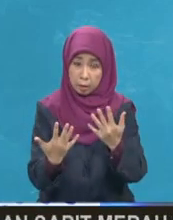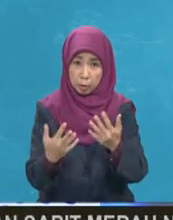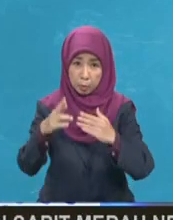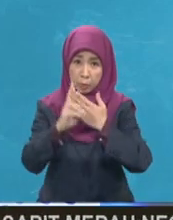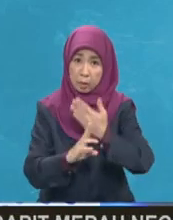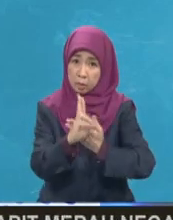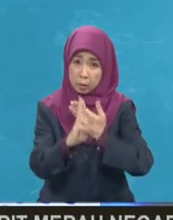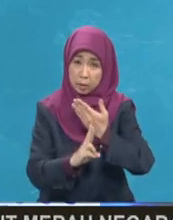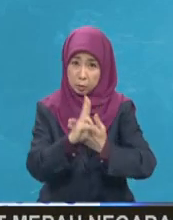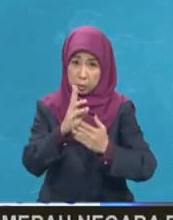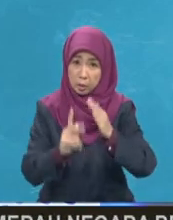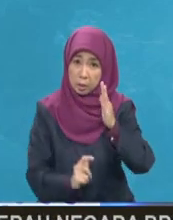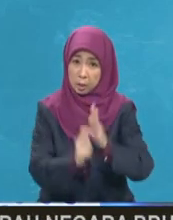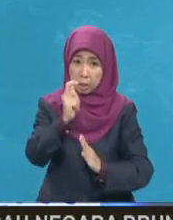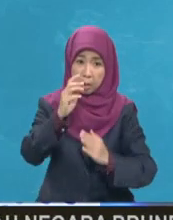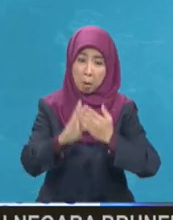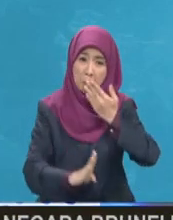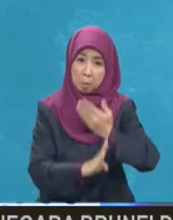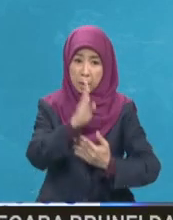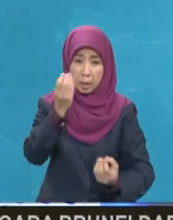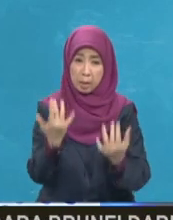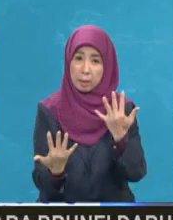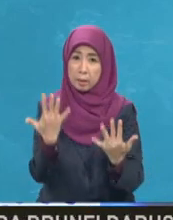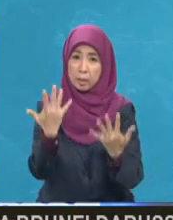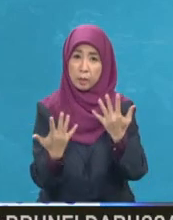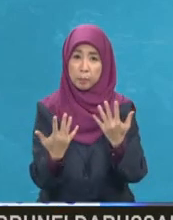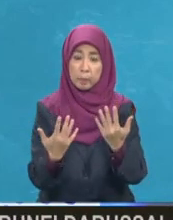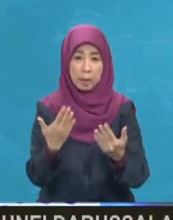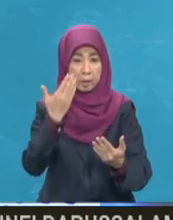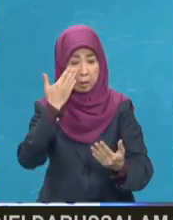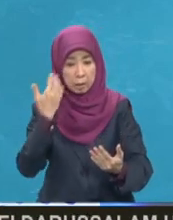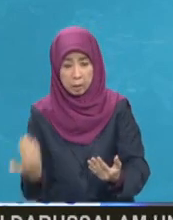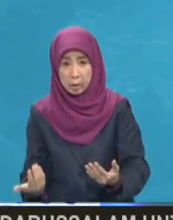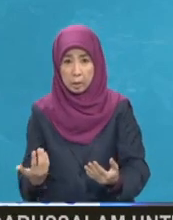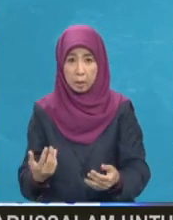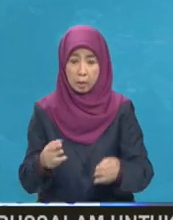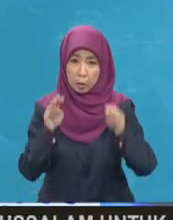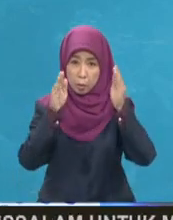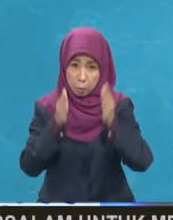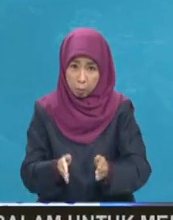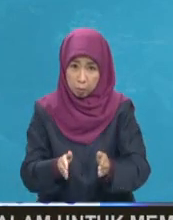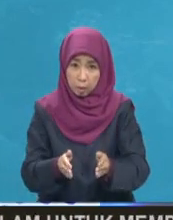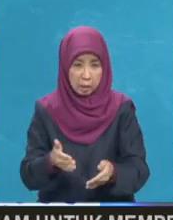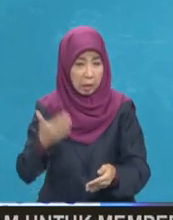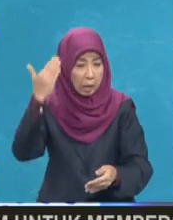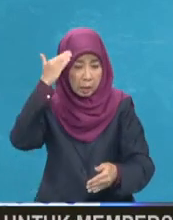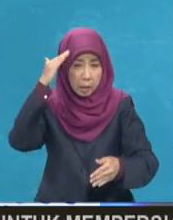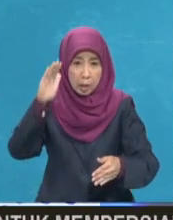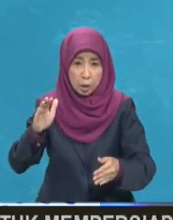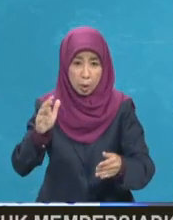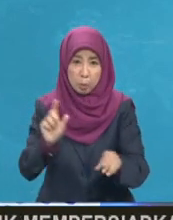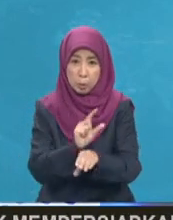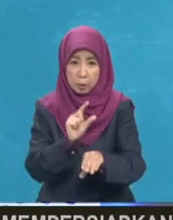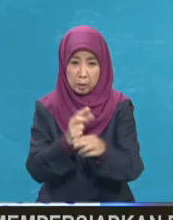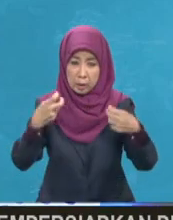beco tinggi kepada bahaya kebakaran kecurian dan kedamaian manusia serta kurang pengetahuan menggunakan